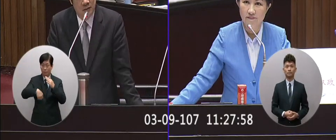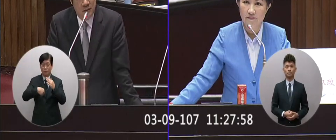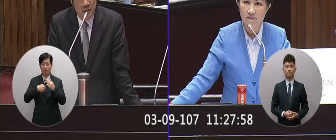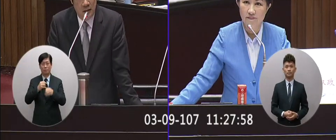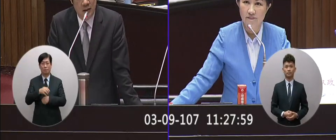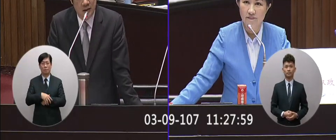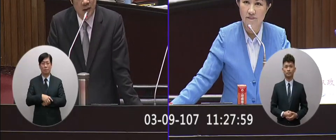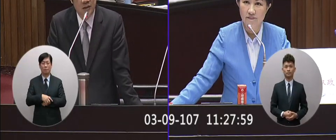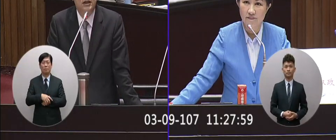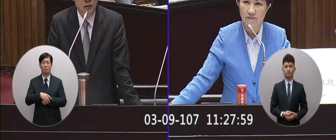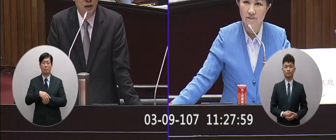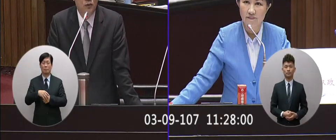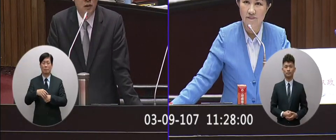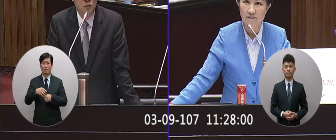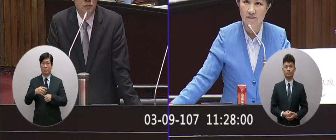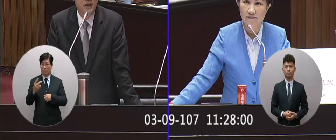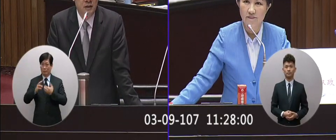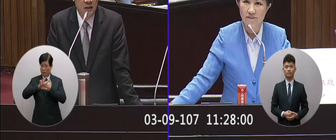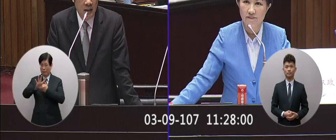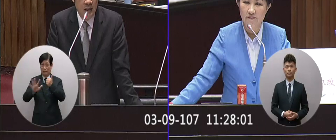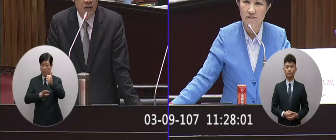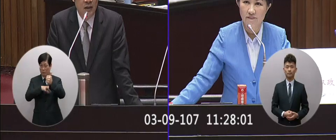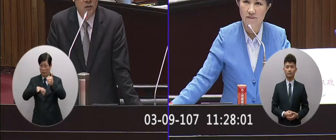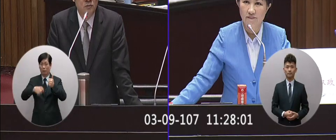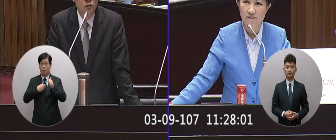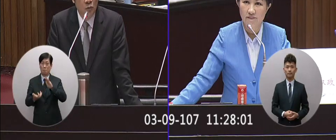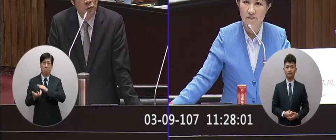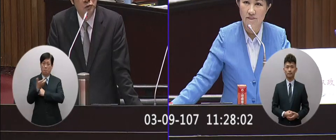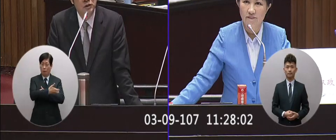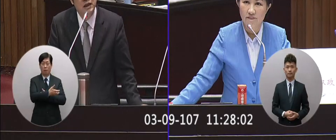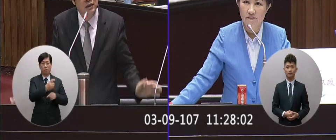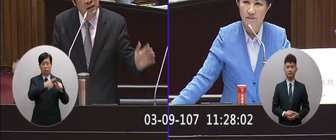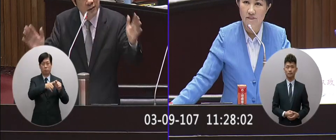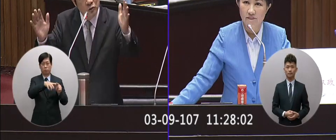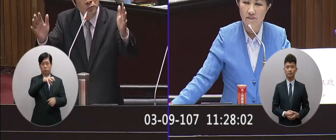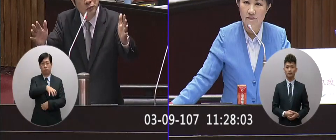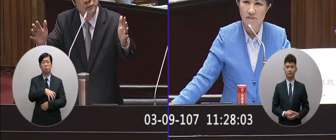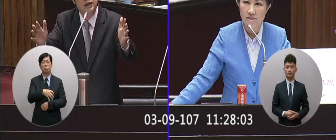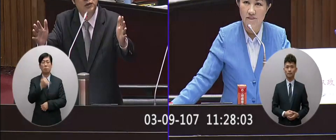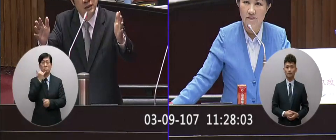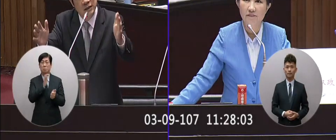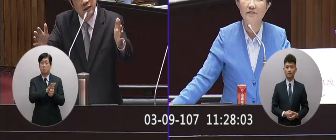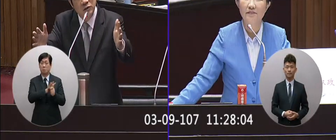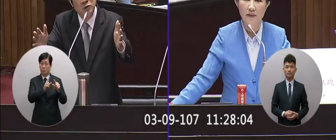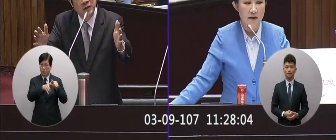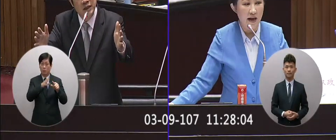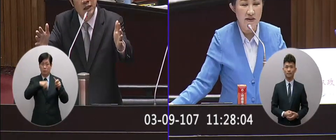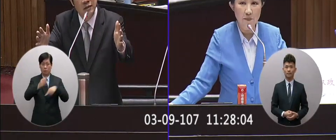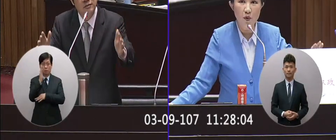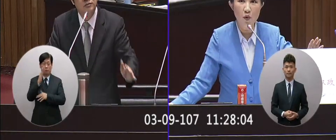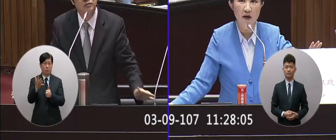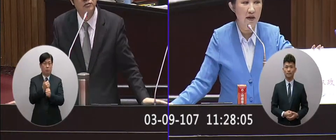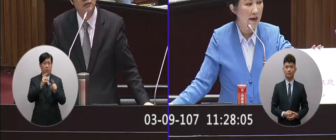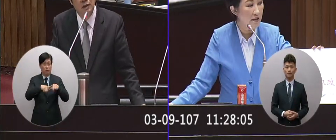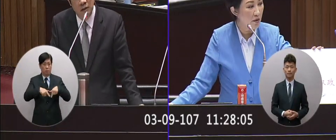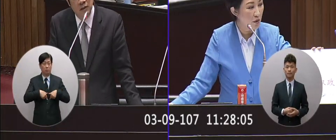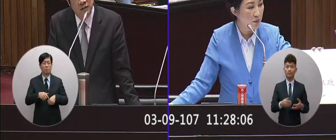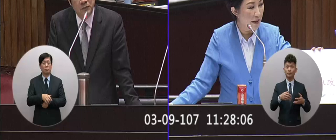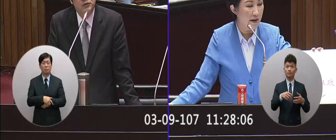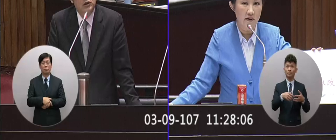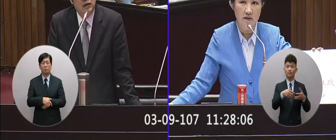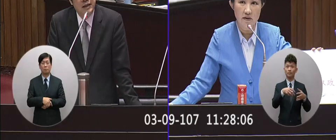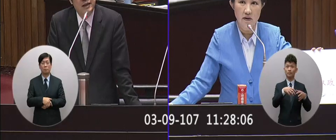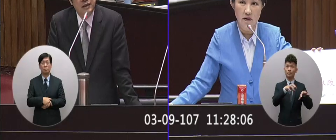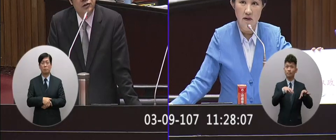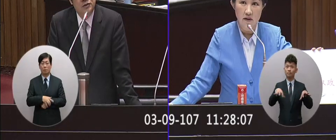啊，像至少相关的部会应该要到中部去，让中部成为行政中心、 啊。哪些部会应该到